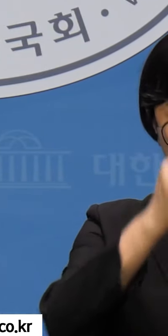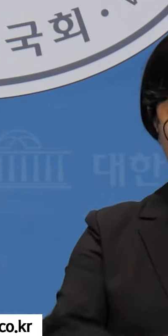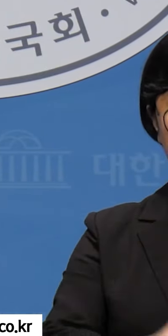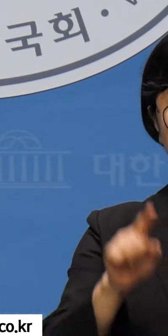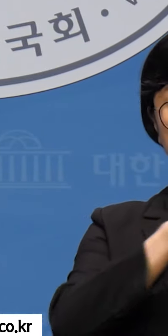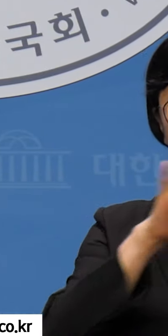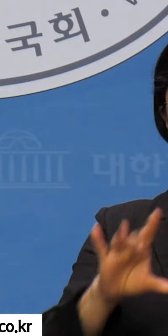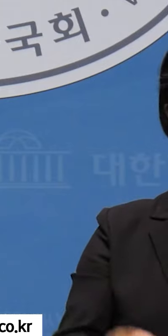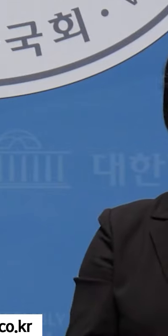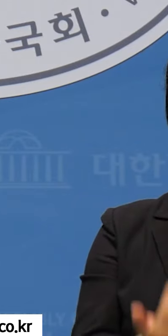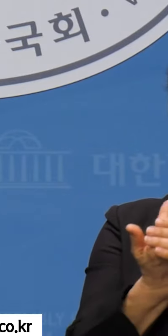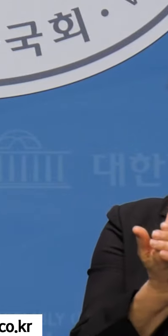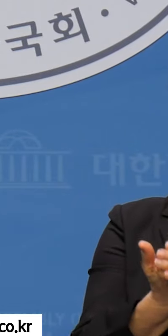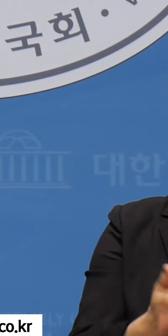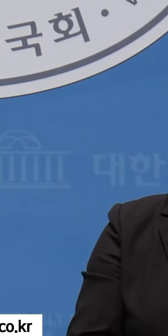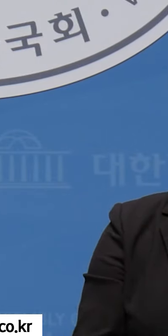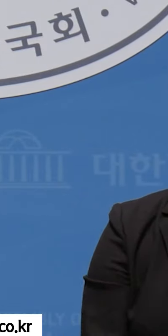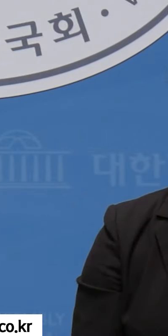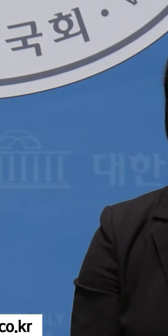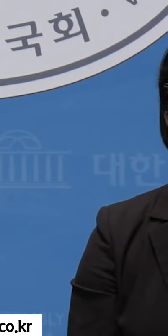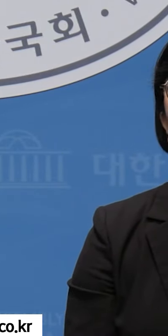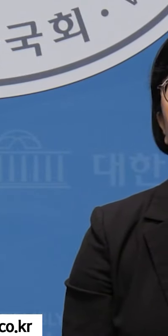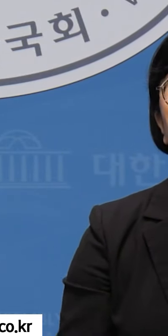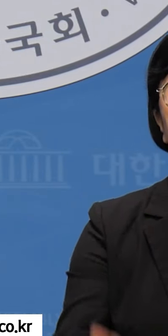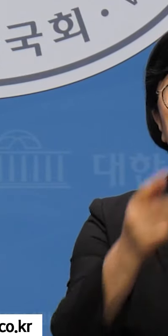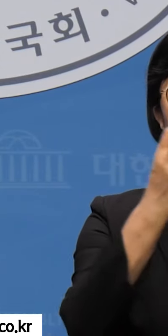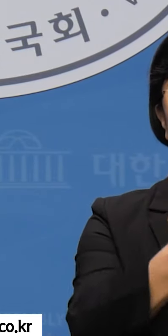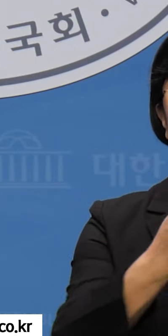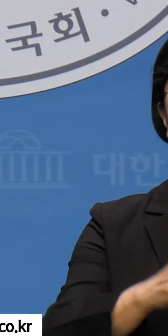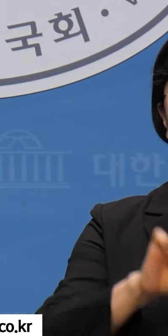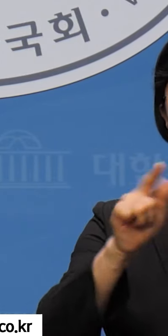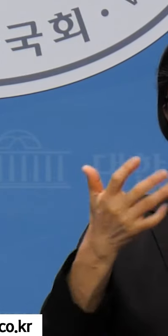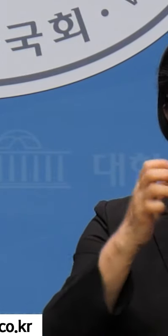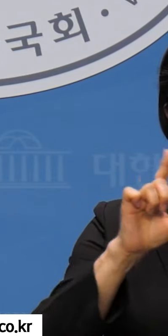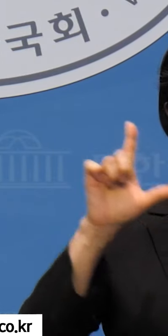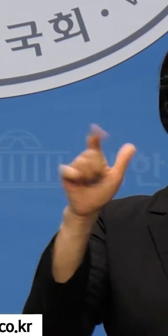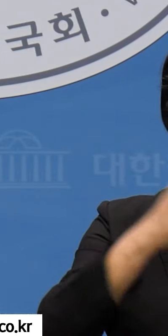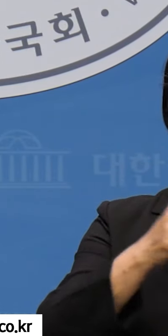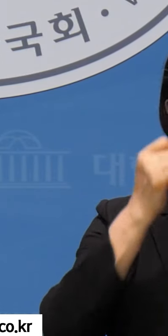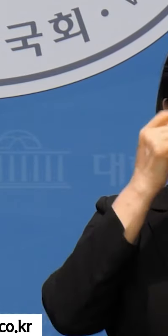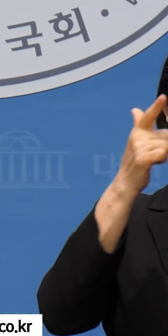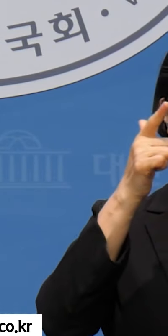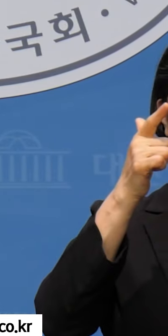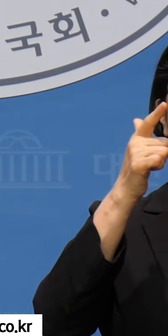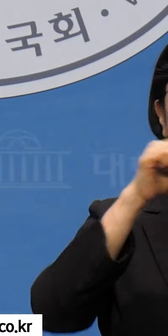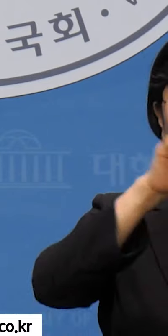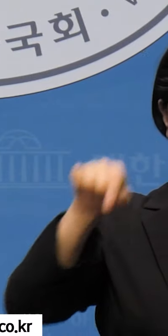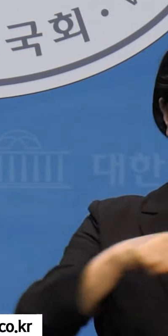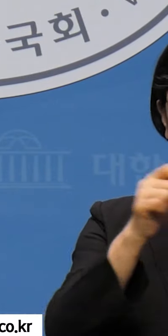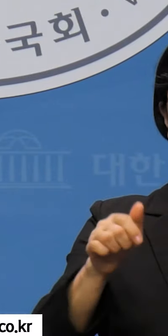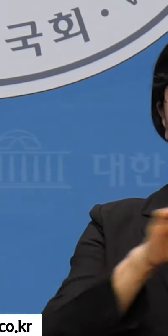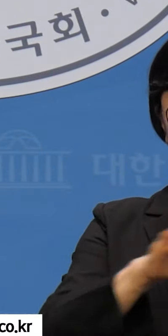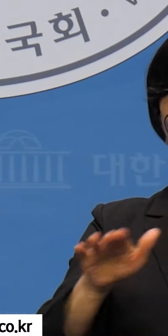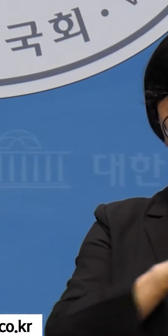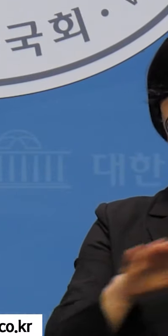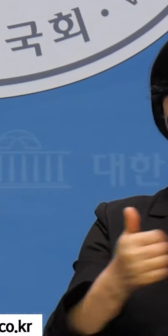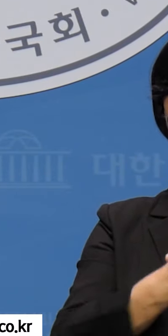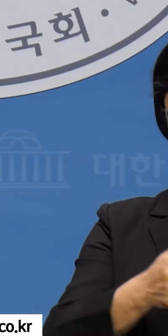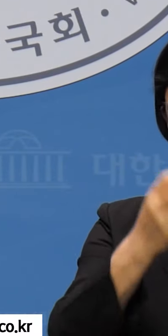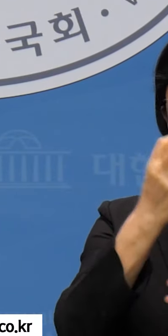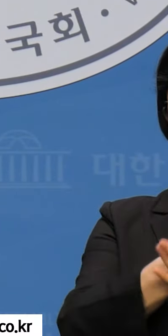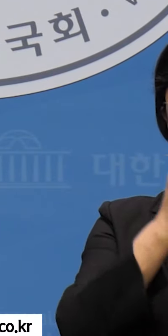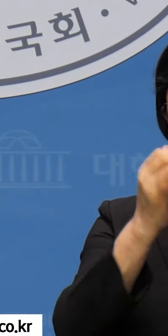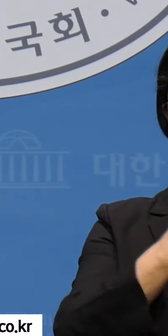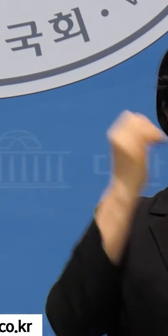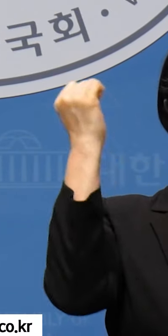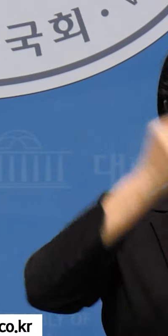사태가 발생한 것이다. 대법원은 180일 내에 처리해야 한다는 강제 규정이 있는데도 불구하고